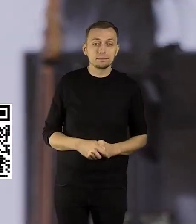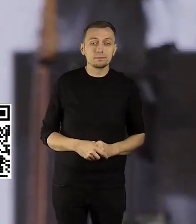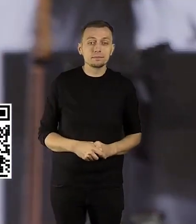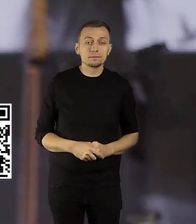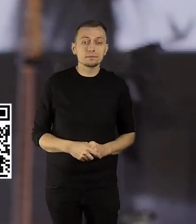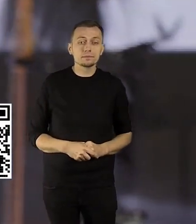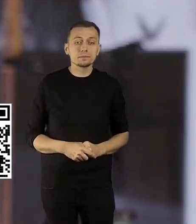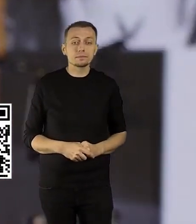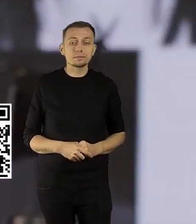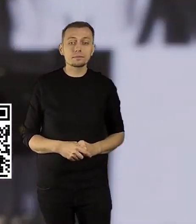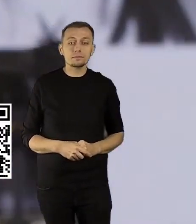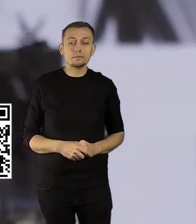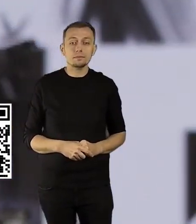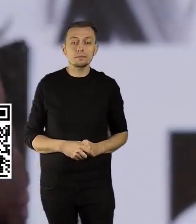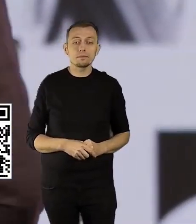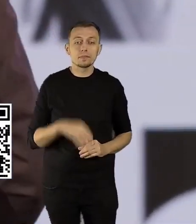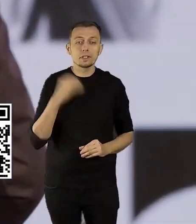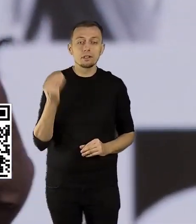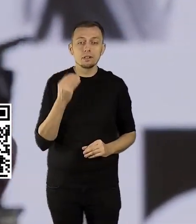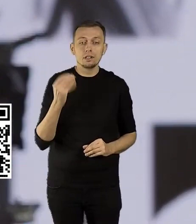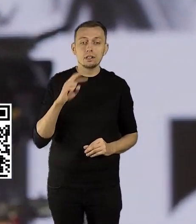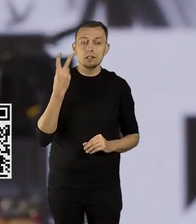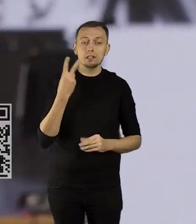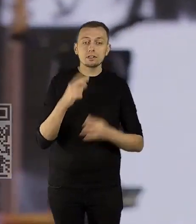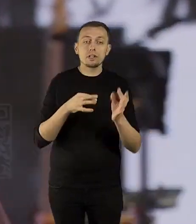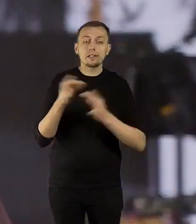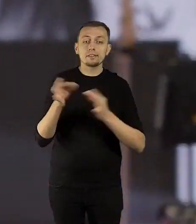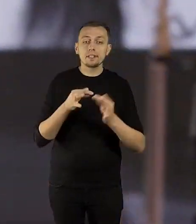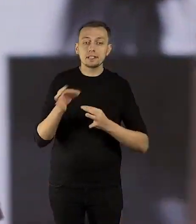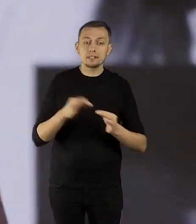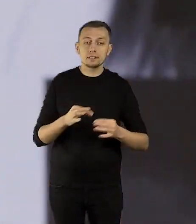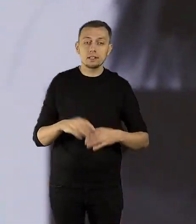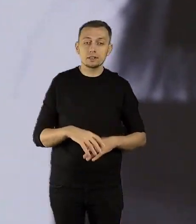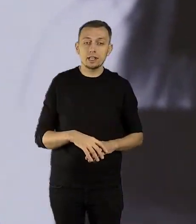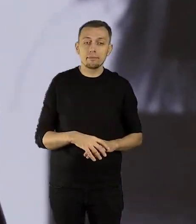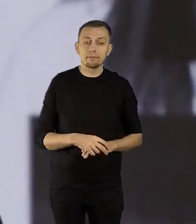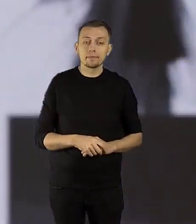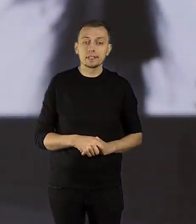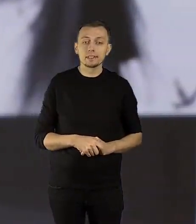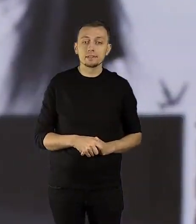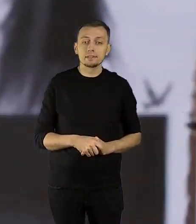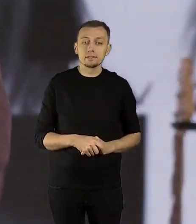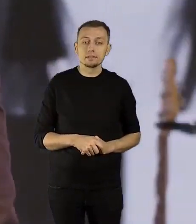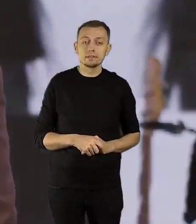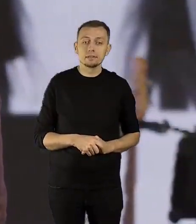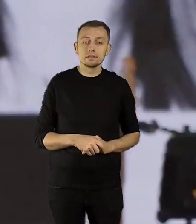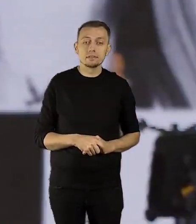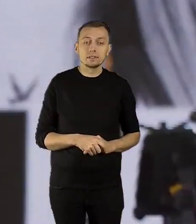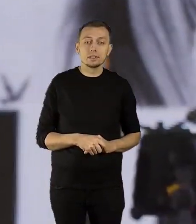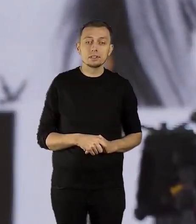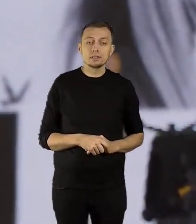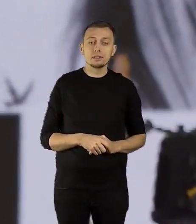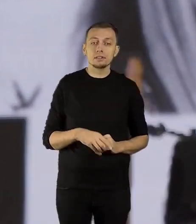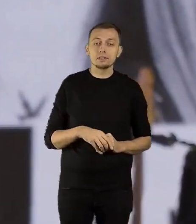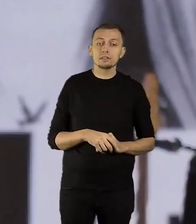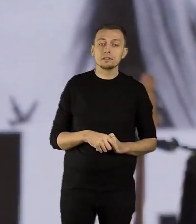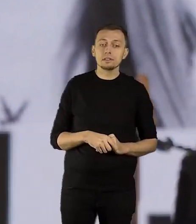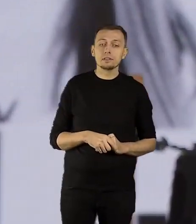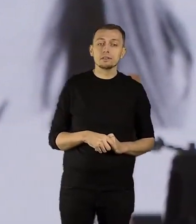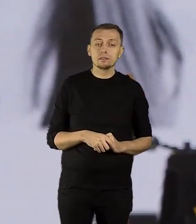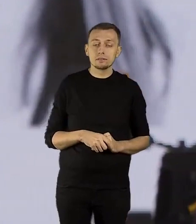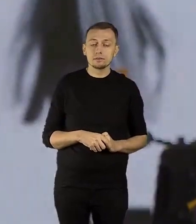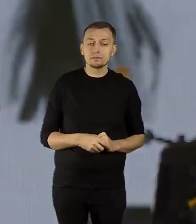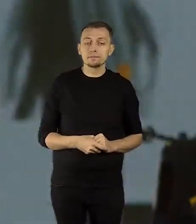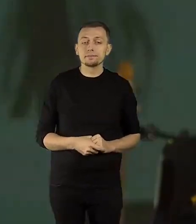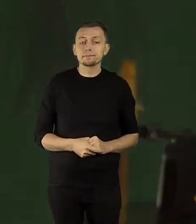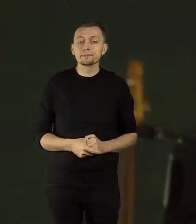I opowiem wam jeszcze dwie historie na zakończenie i zakończę trzecim punktem, bo powiedziałem, że trzy rzeczy przynosi rewolucja